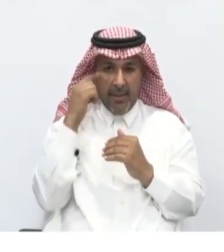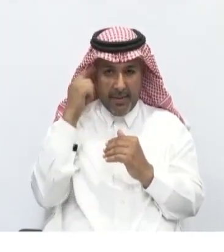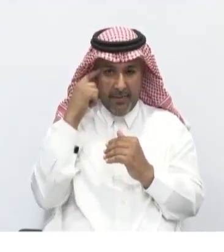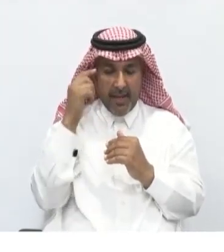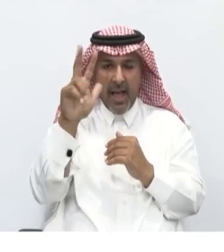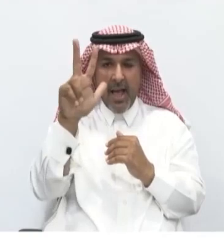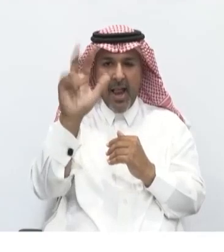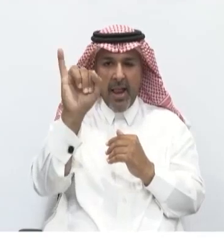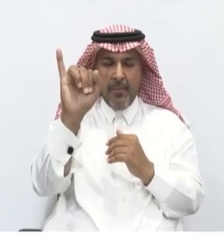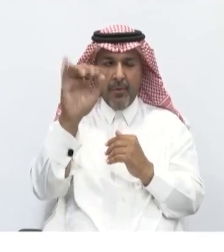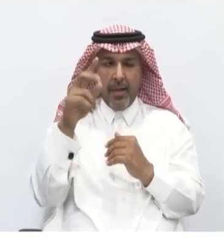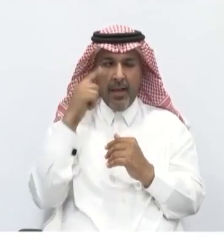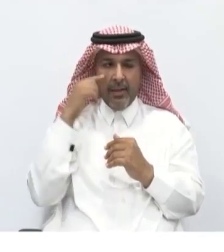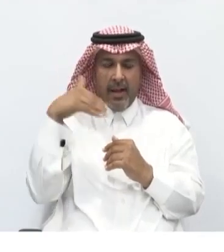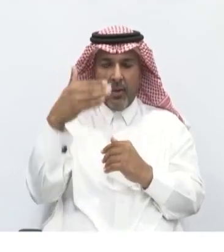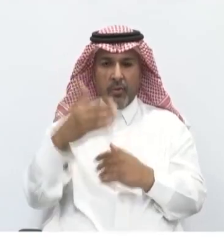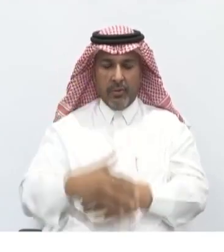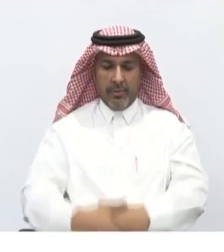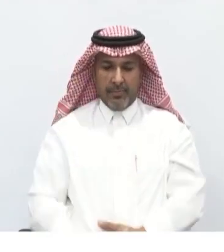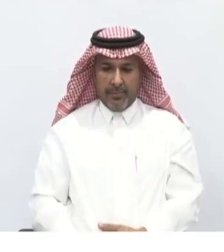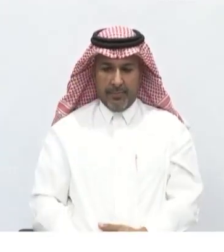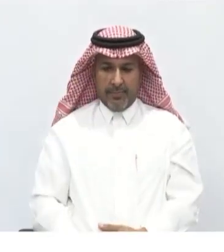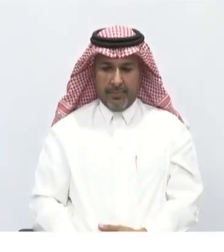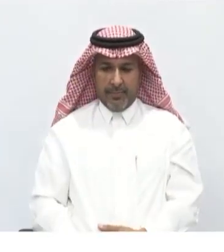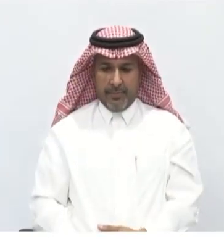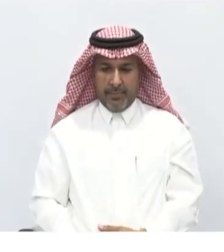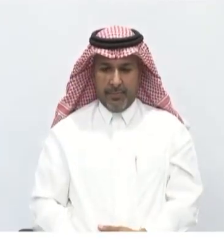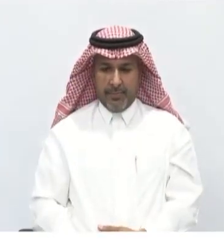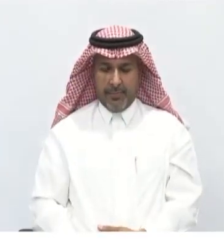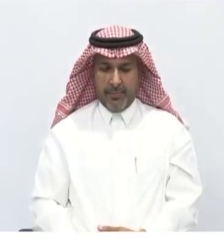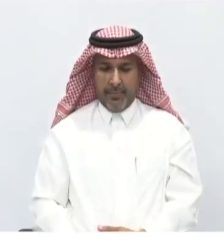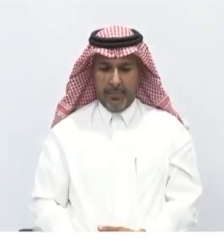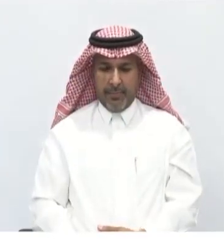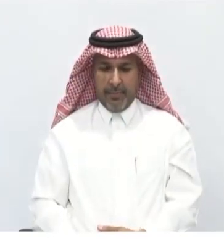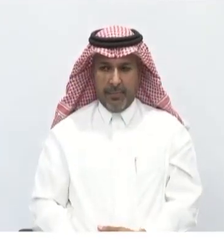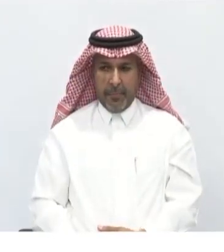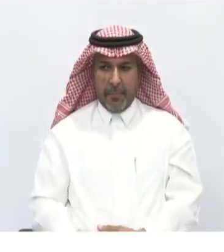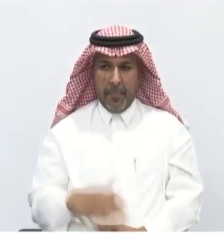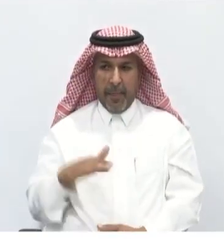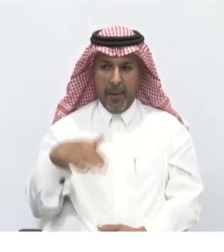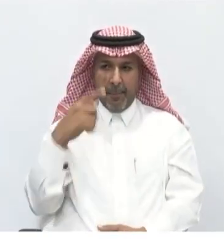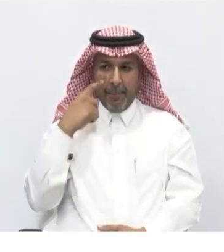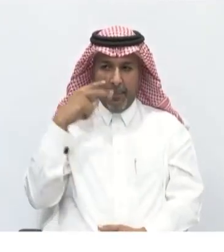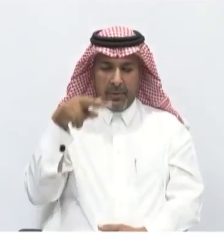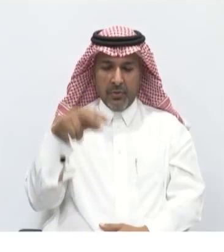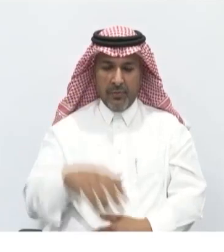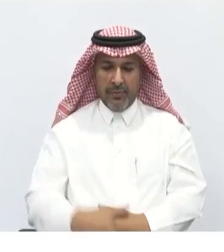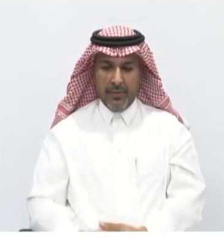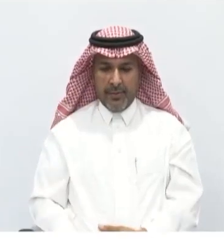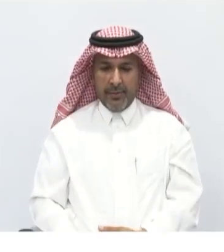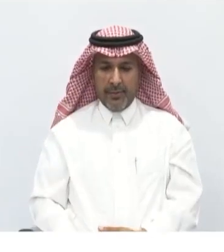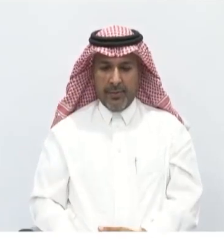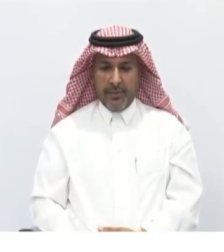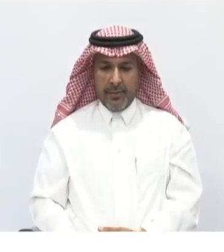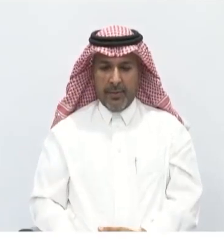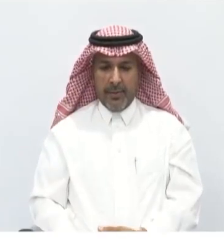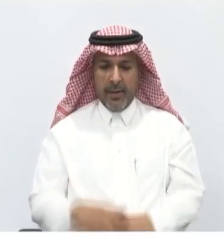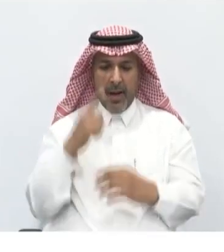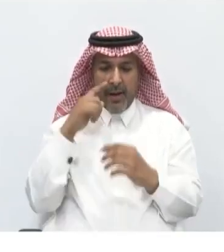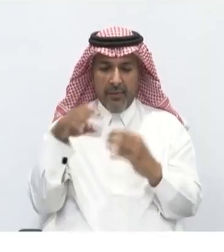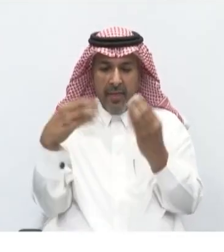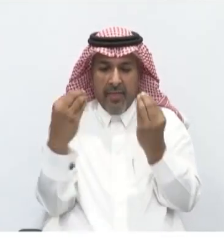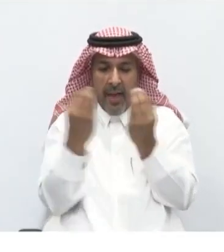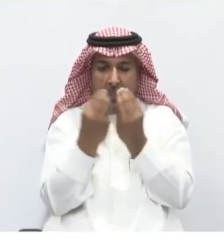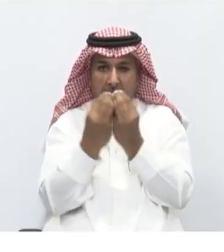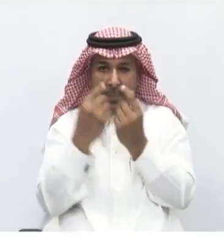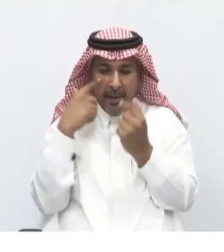اكتب النسبه الموليه لتفاعل غاز الهيدروجين مع غاز الاكسجين لاحظ معي الهيدروجين والاكسجين سيعطيني